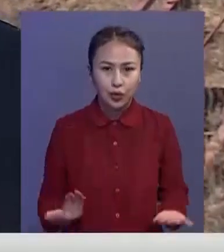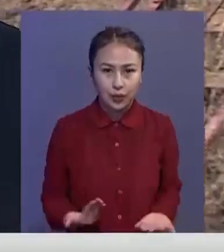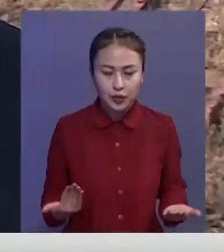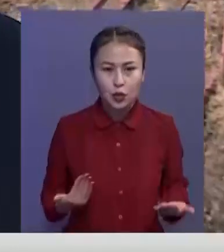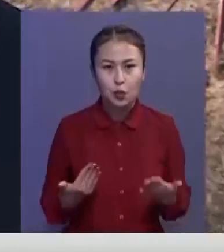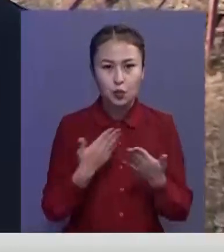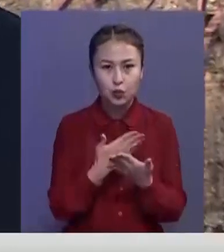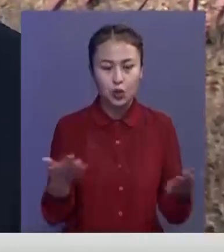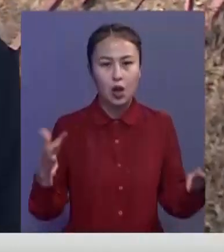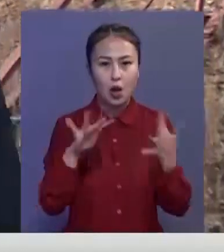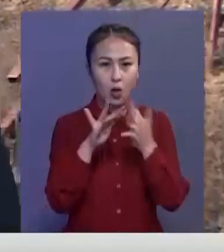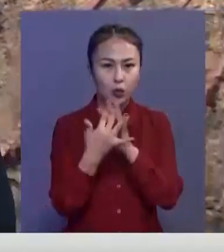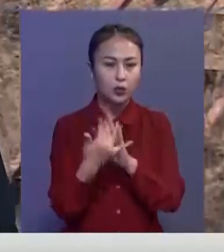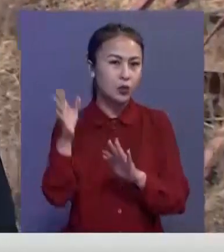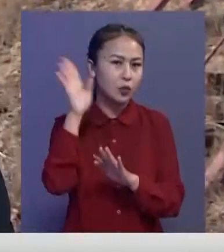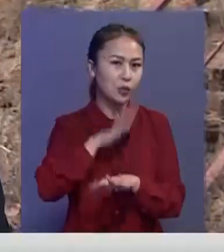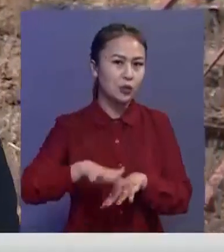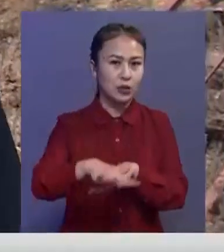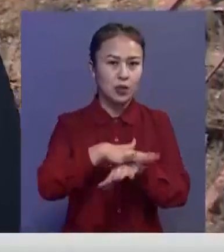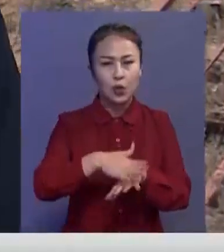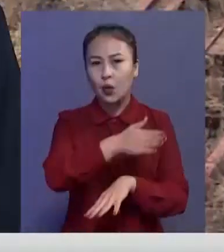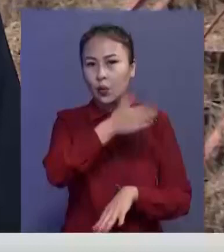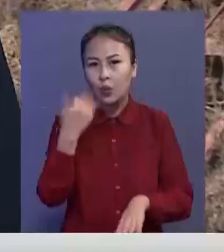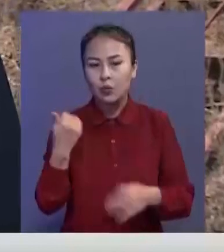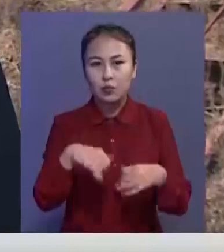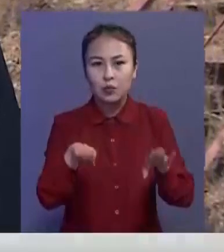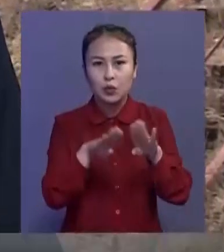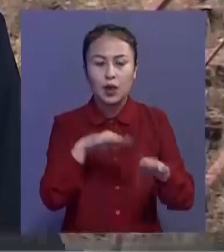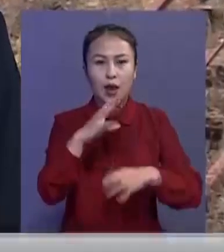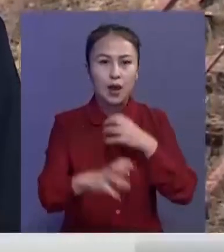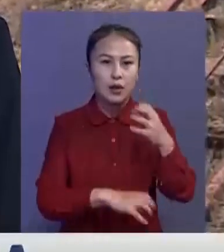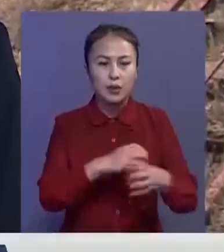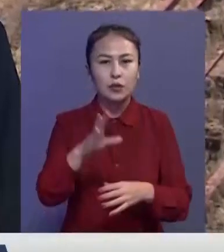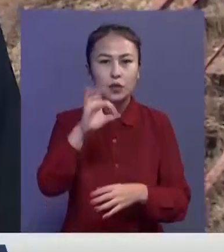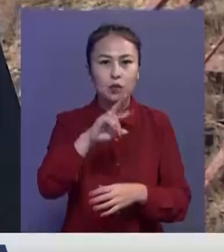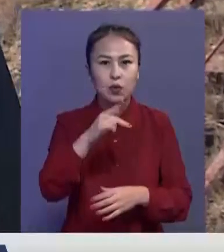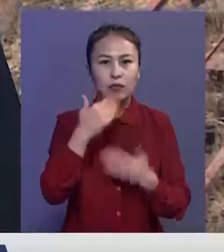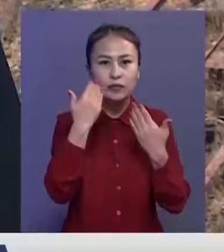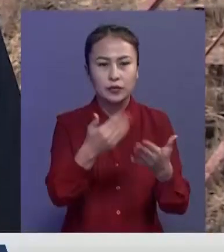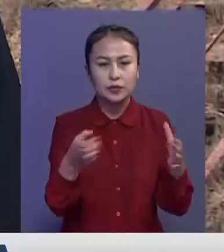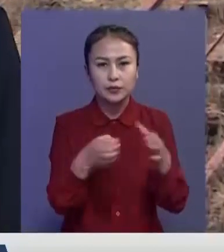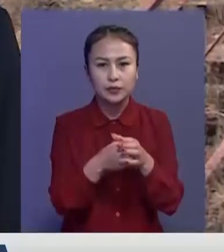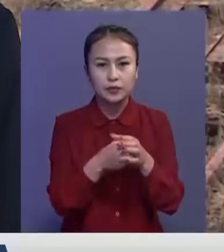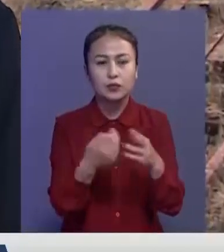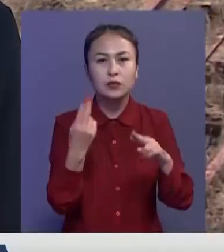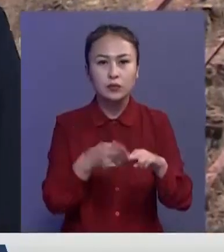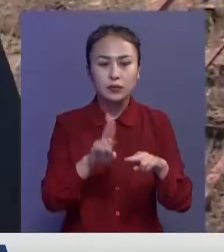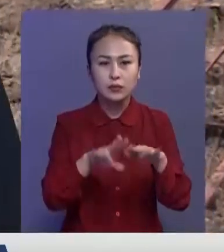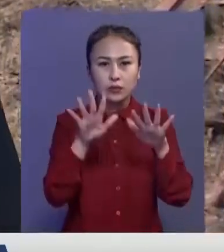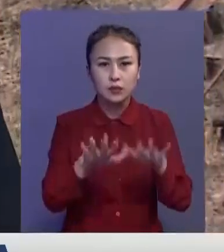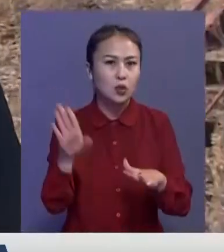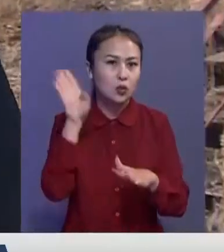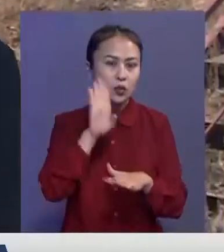Бұл ауылда көлдер көп. Біз әлемдік тұщы су қорына жатамыз. Сол жерде